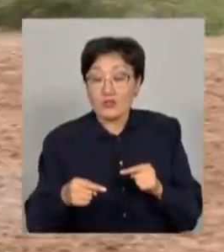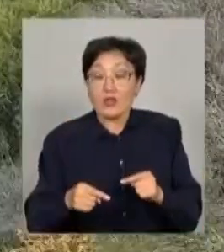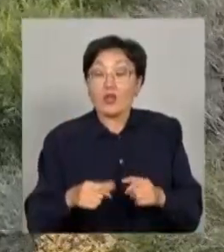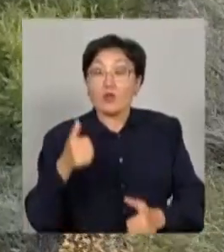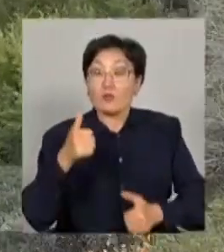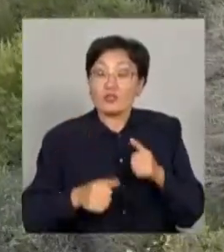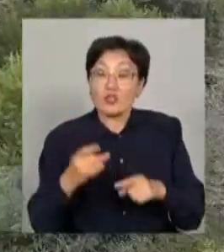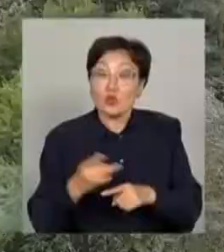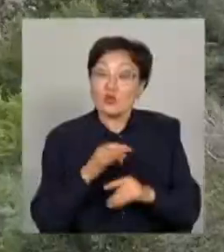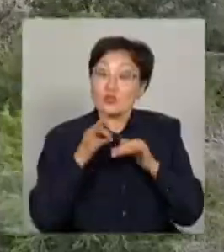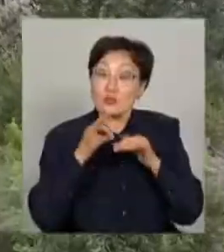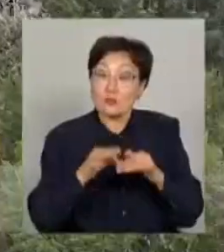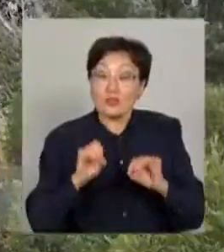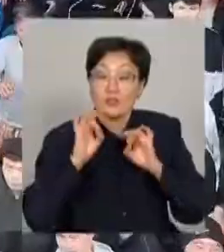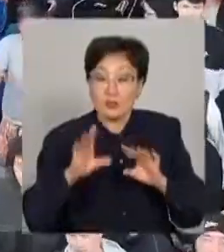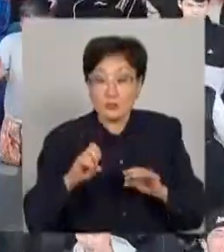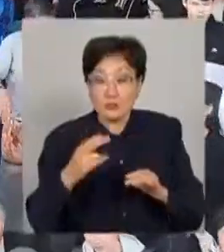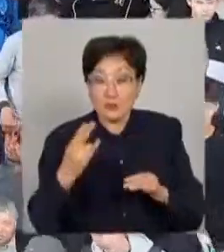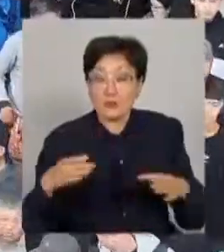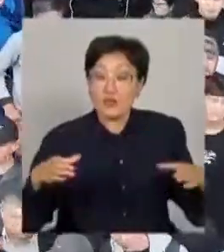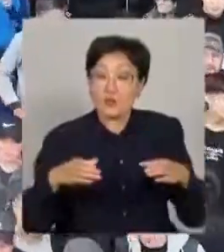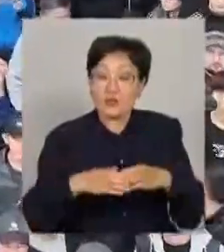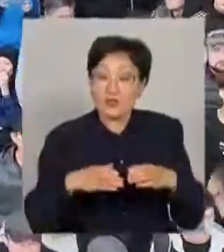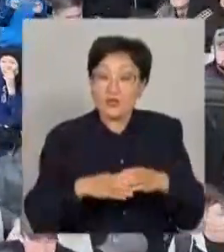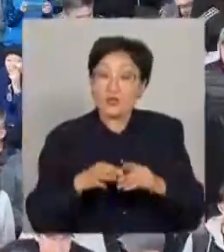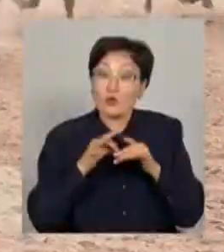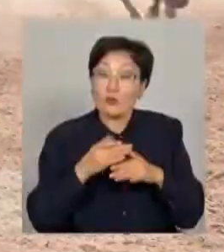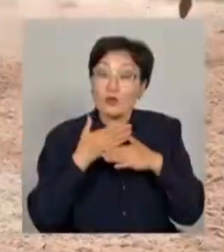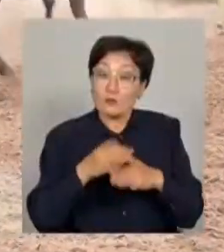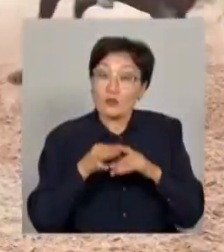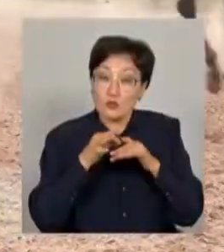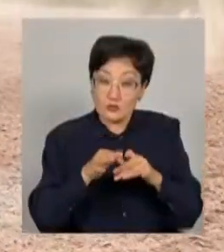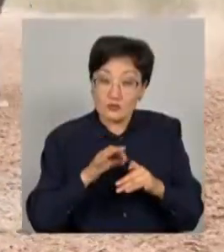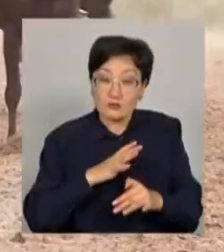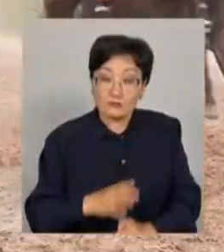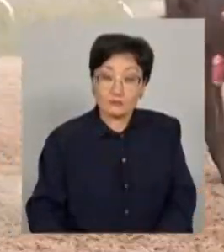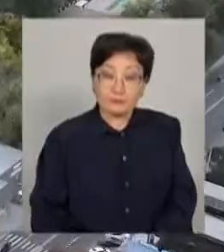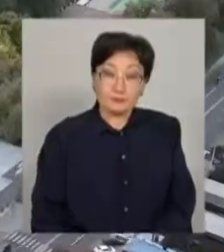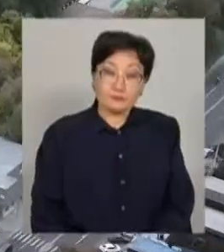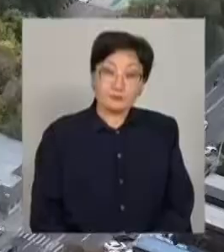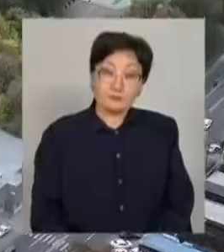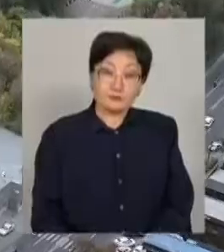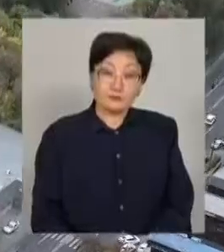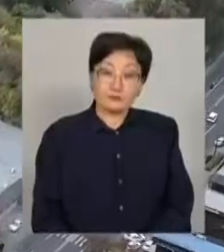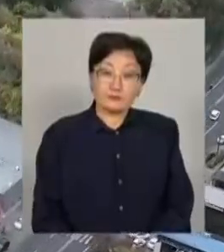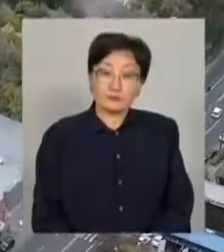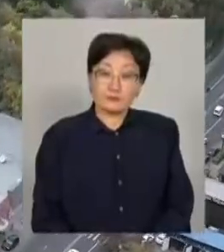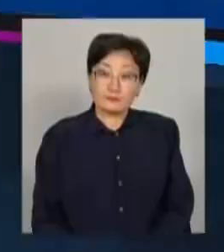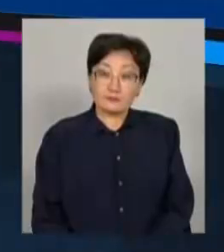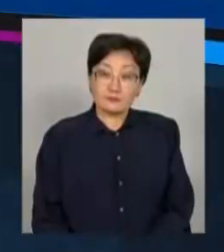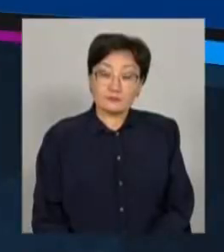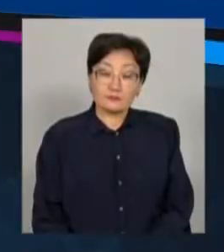бәйгесі тұңғыш рет өткізілді. Чемпионатқа ұлттық спорт қауымдастығы мұрындық болды. Жансая Олжабек, Медет Саматұлы, Алматы телеарнасы.